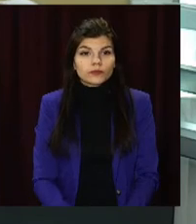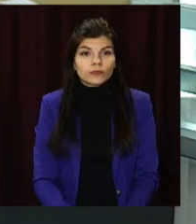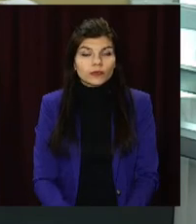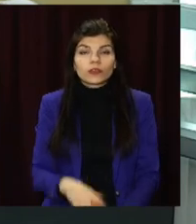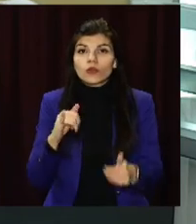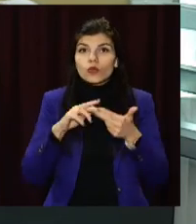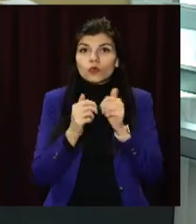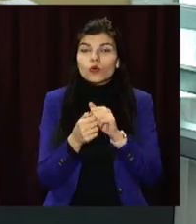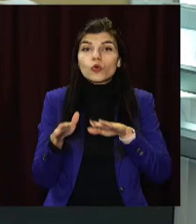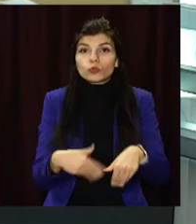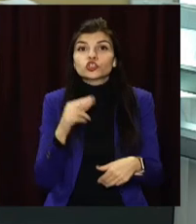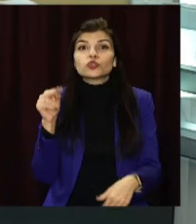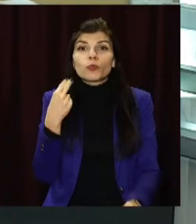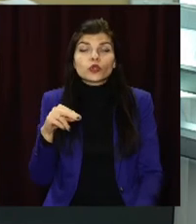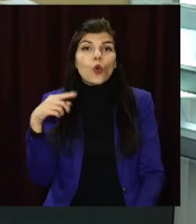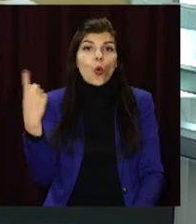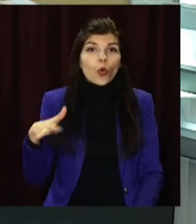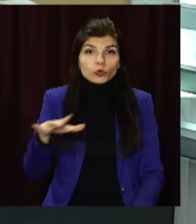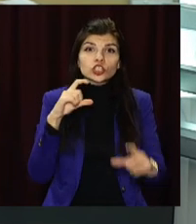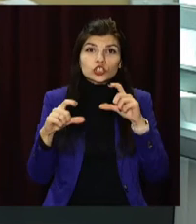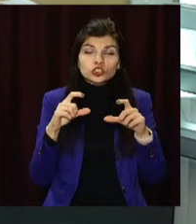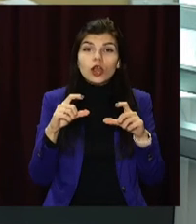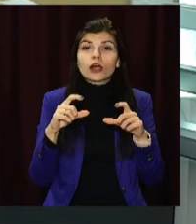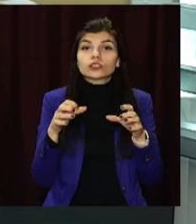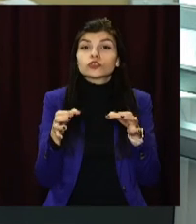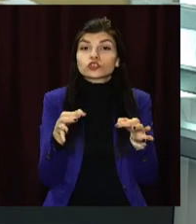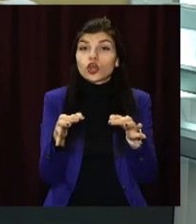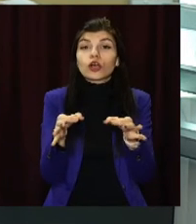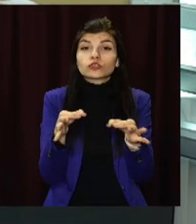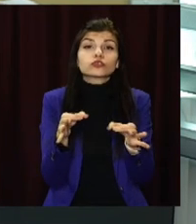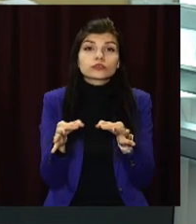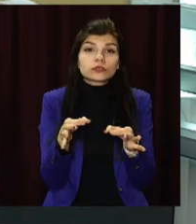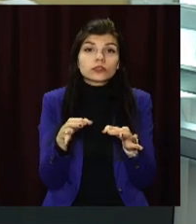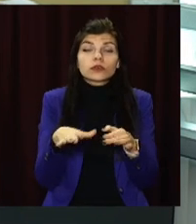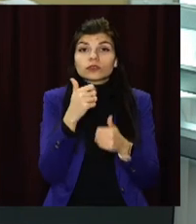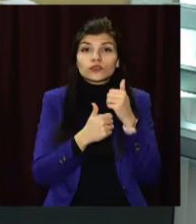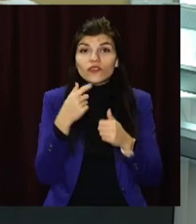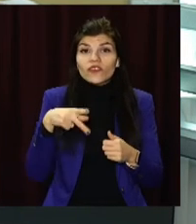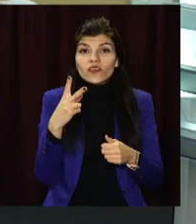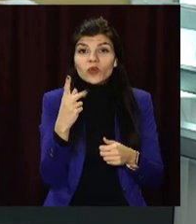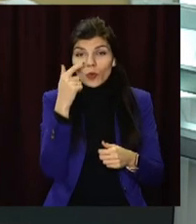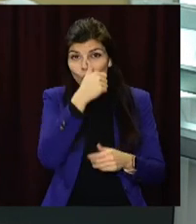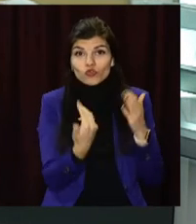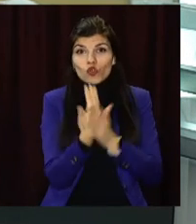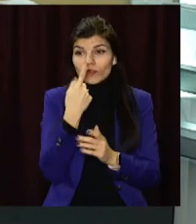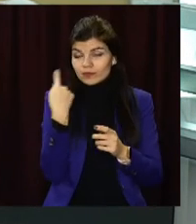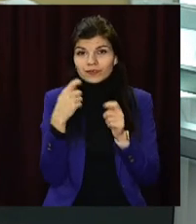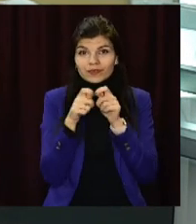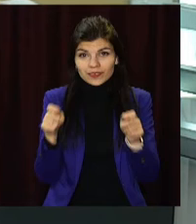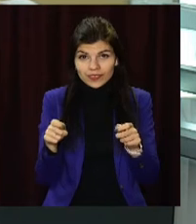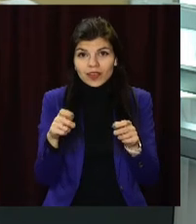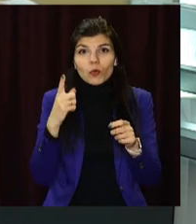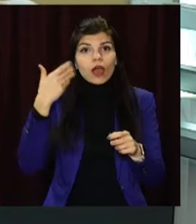У Кам'янському пройшов чемпіонат області з шашок серед дітей. Це перші відкриті змагання у 2021 році. Баталії